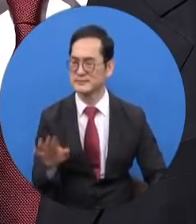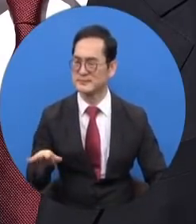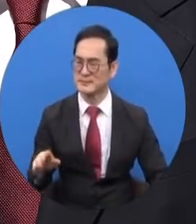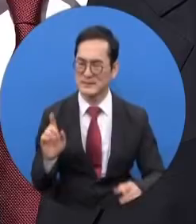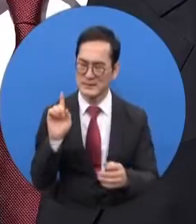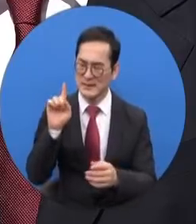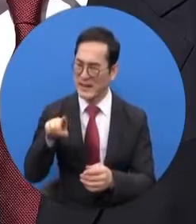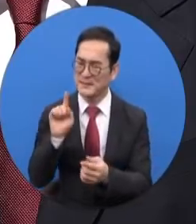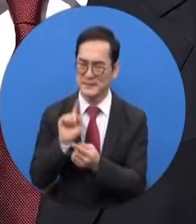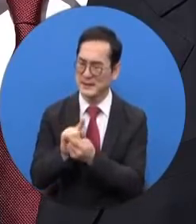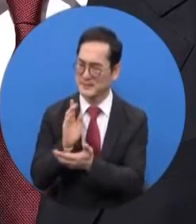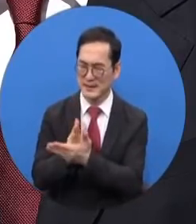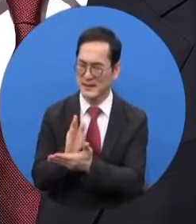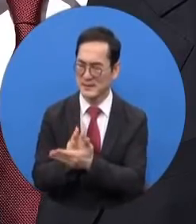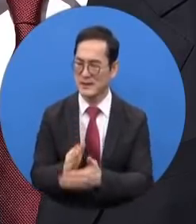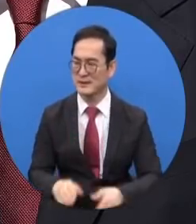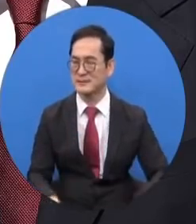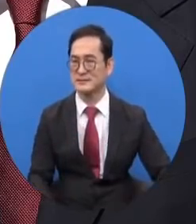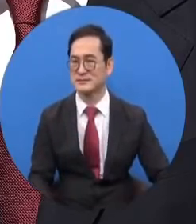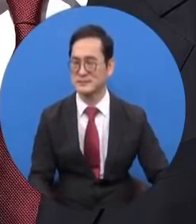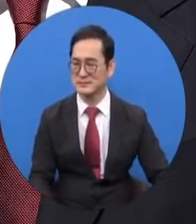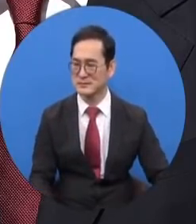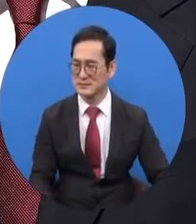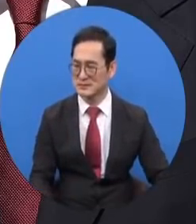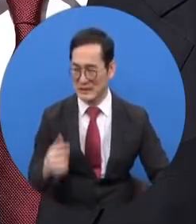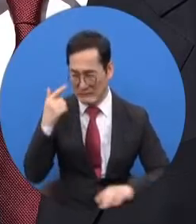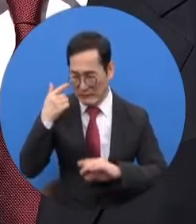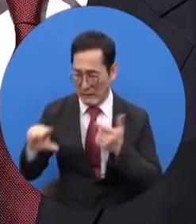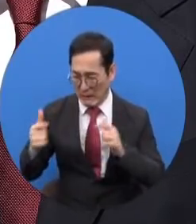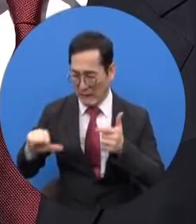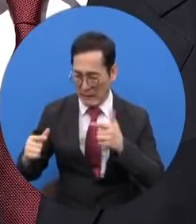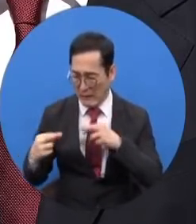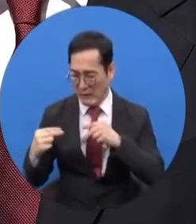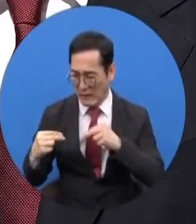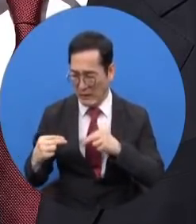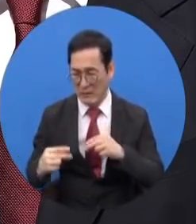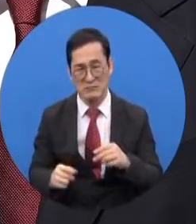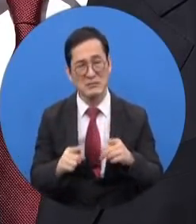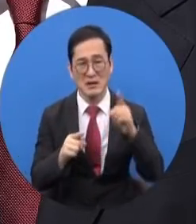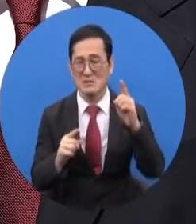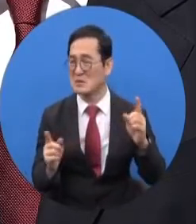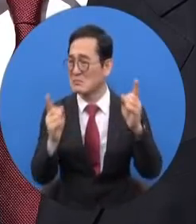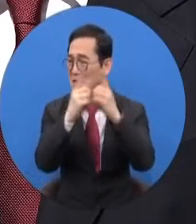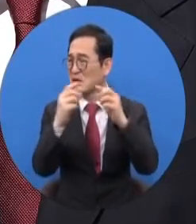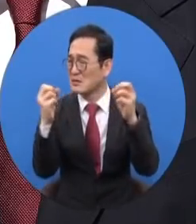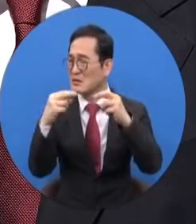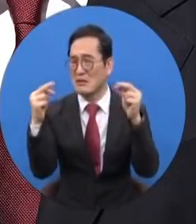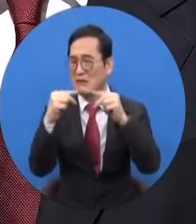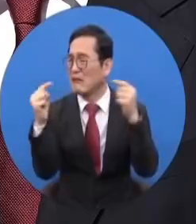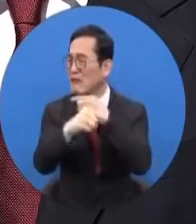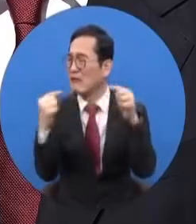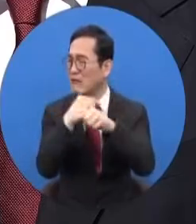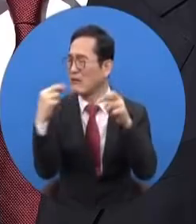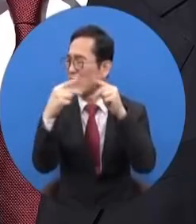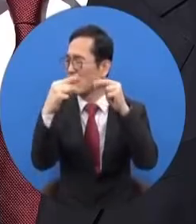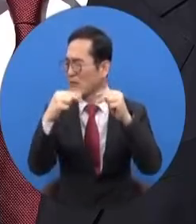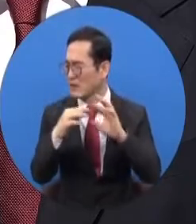거면 보지 말자. 회동 결렬이 확정됐다고 합니다.